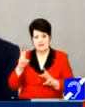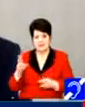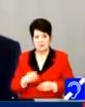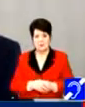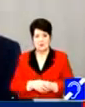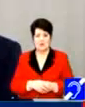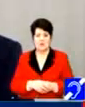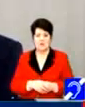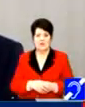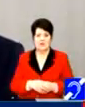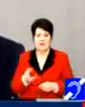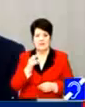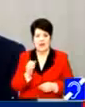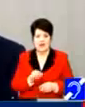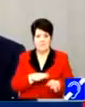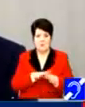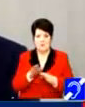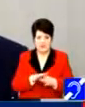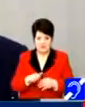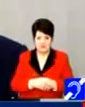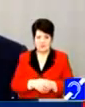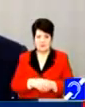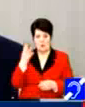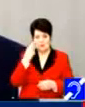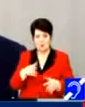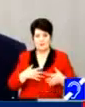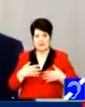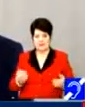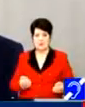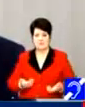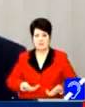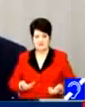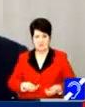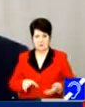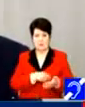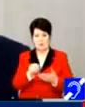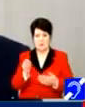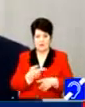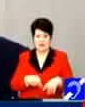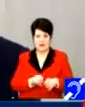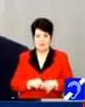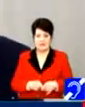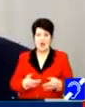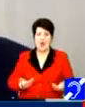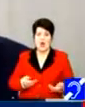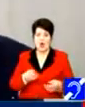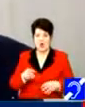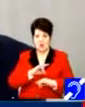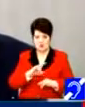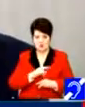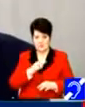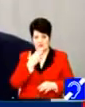de a promova un mod sănătos de viață, pentru că după compararea acestor costume naționale, mai mulți tineri